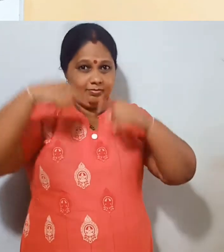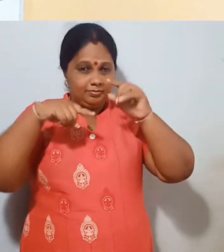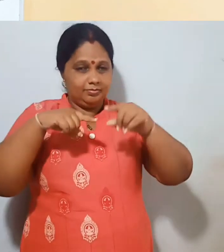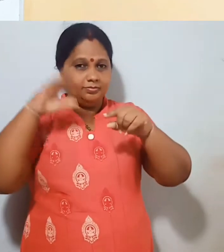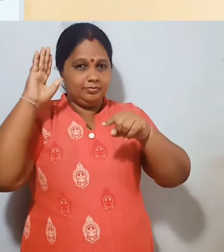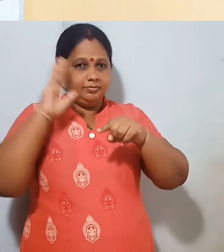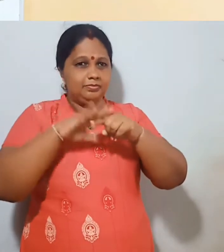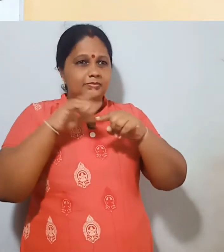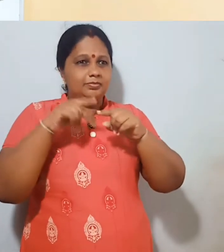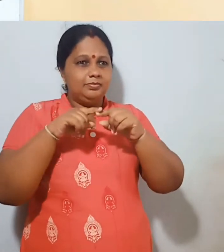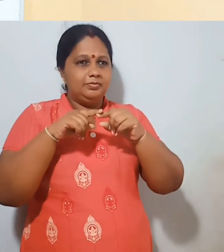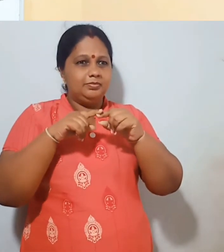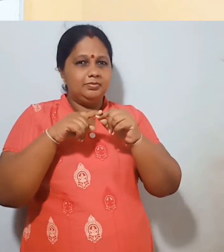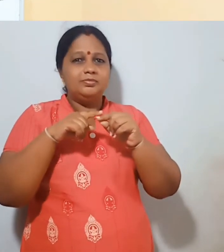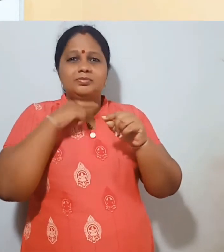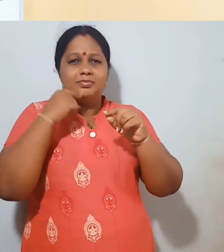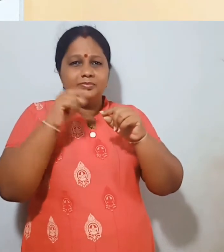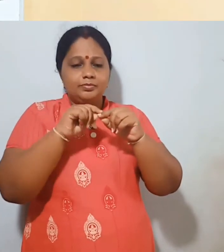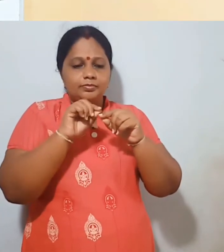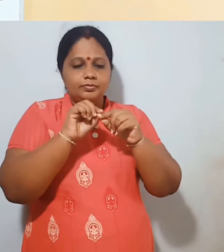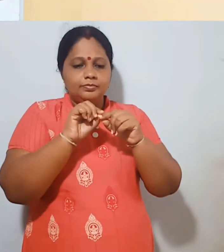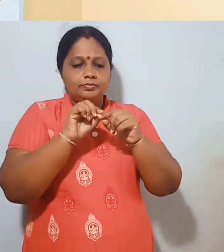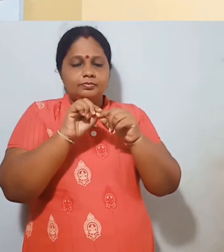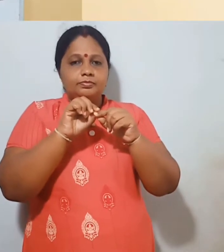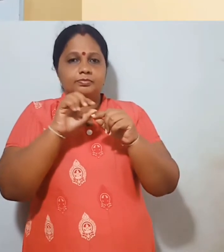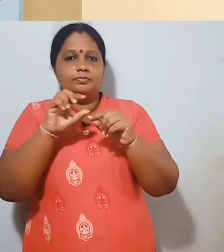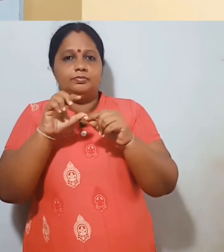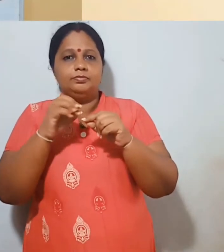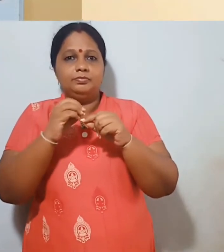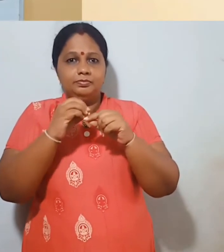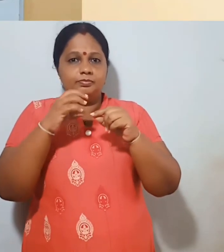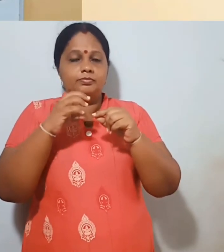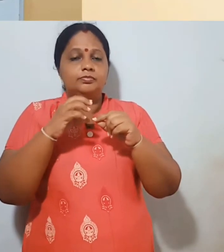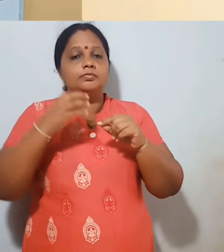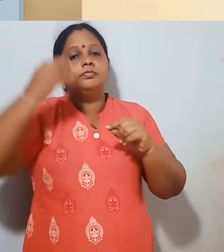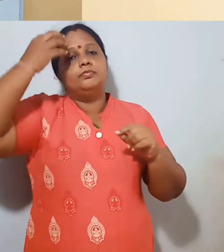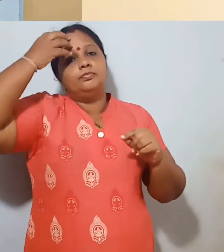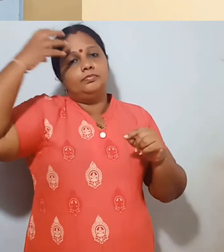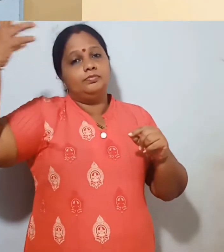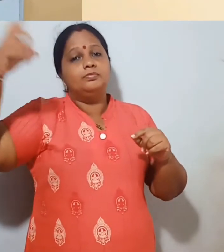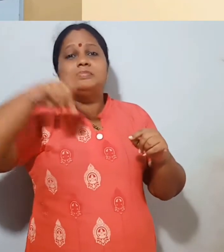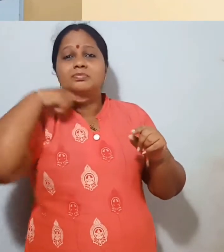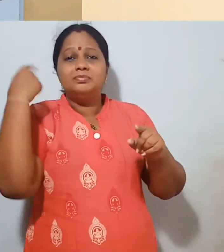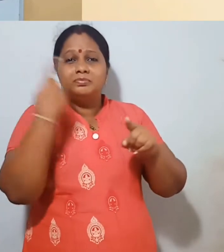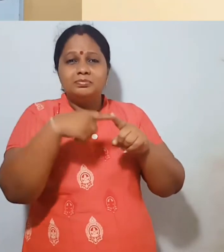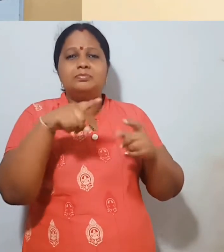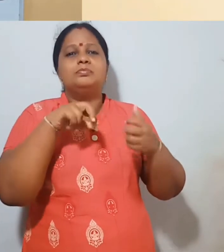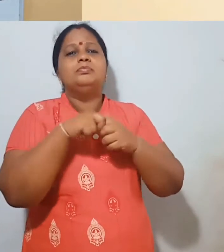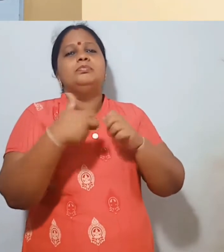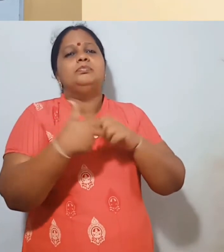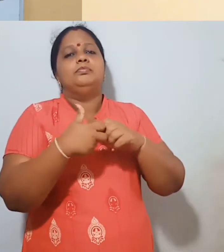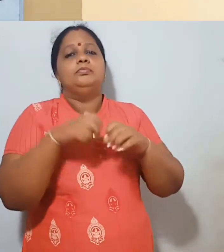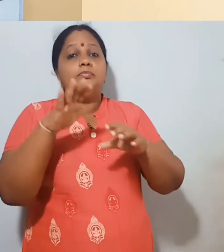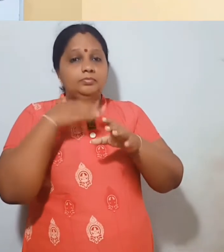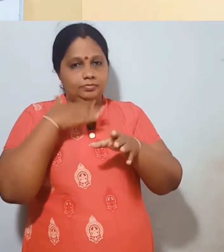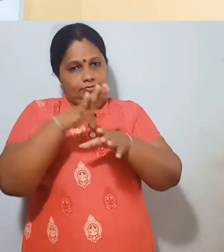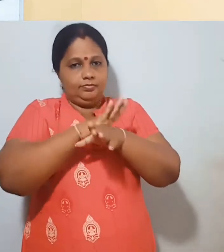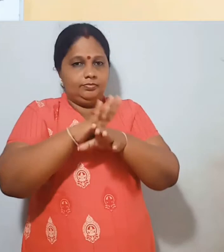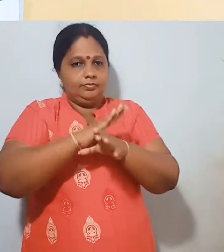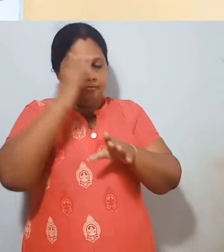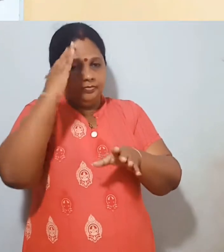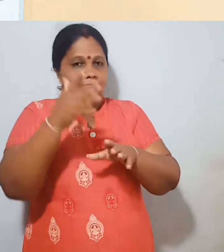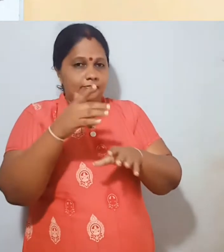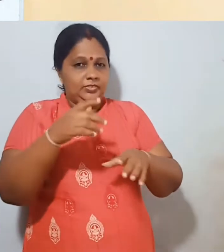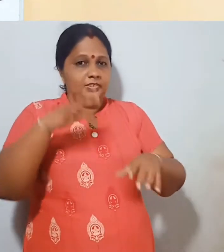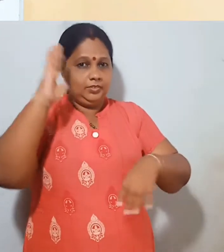இருந்து ரத்தத்தில் இருக்கிற திரவம் வெளியில வாரத்தால அந்த வீக்கம் வருது. அப்ப இரத்த குழாய்க்கு பாதிப்பு. நாங்க அதுல இன்னும் உறைஞ்சனமாக இருந்தால் அங்க